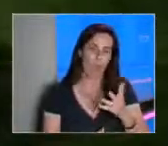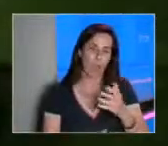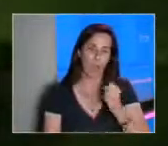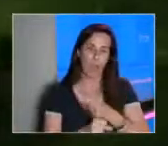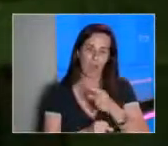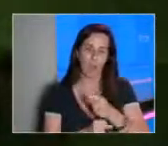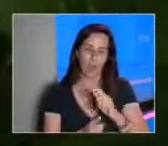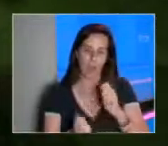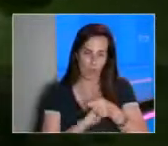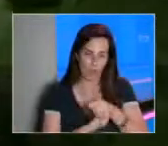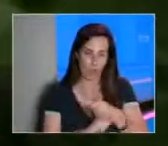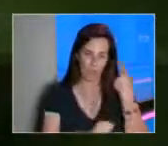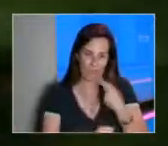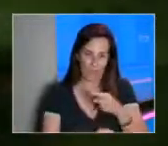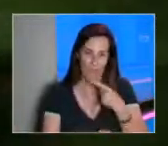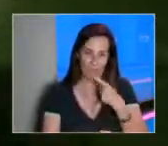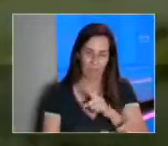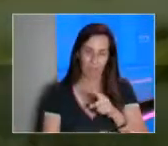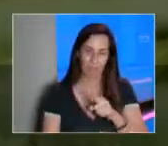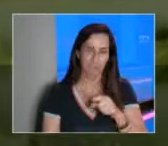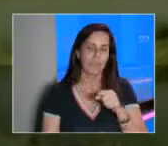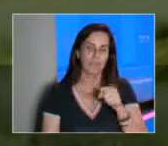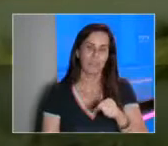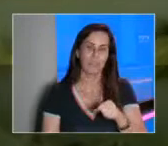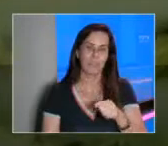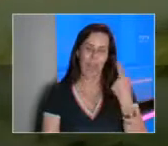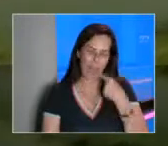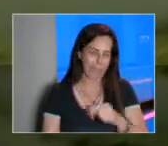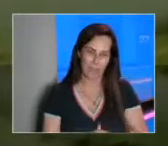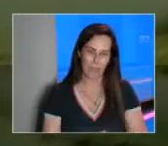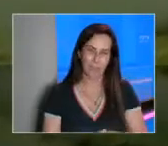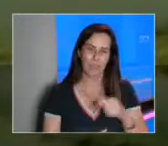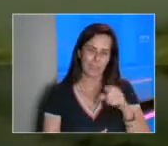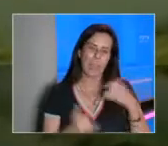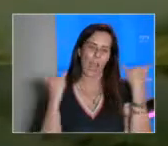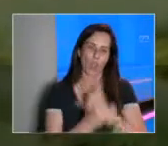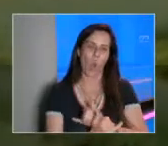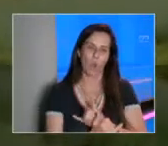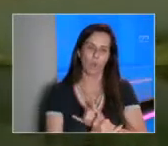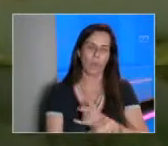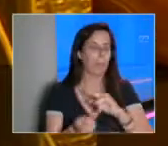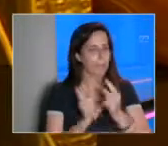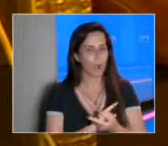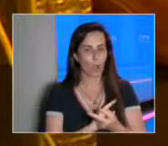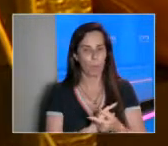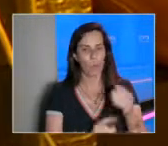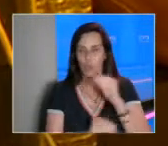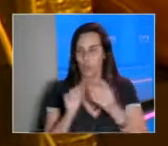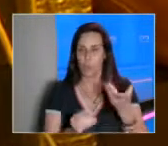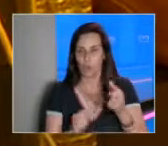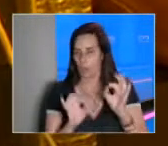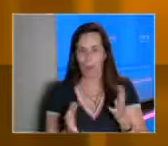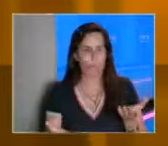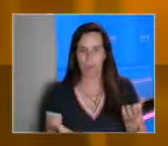לעשות לו קרימינליזציה ולדחוף אותו לעולם הפשע ולעולם הפלילי, זאת הטעות, במקום להשתמש בו.